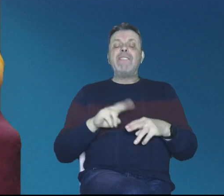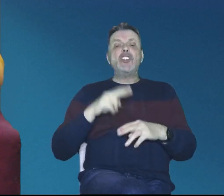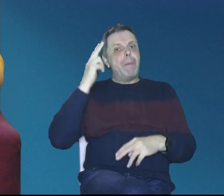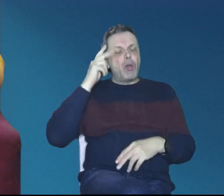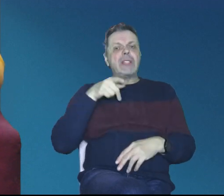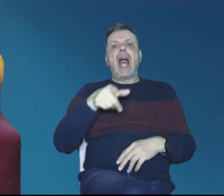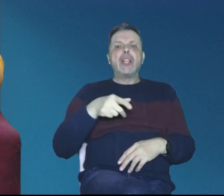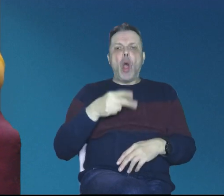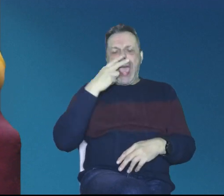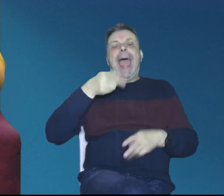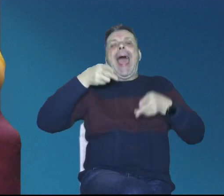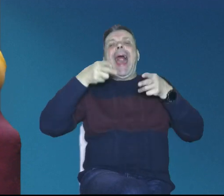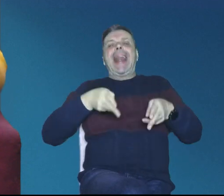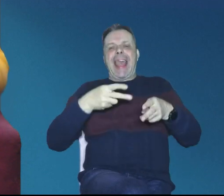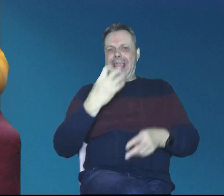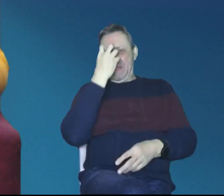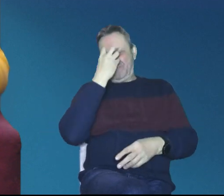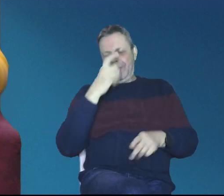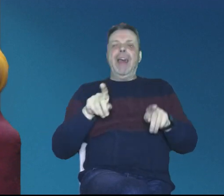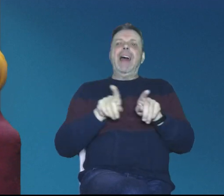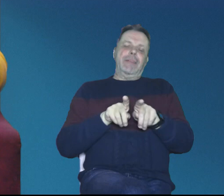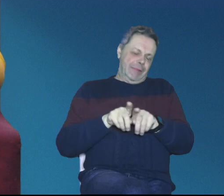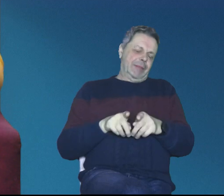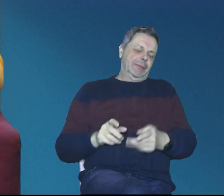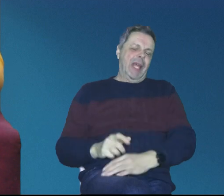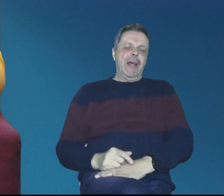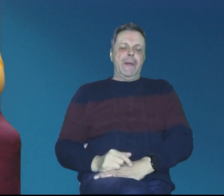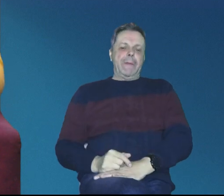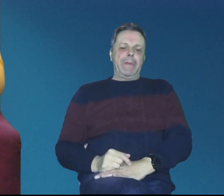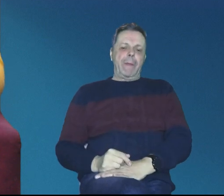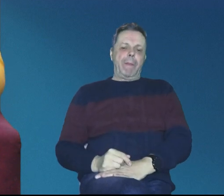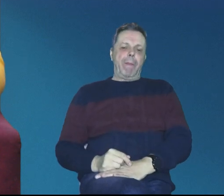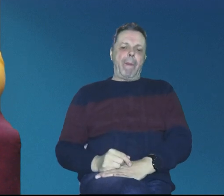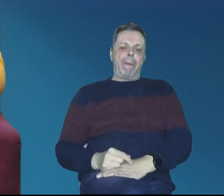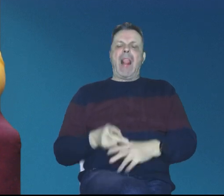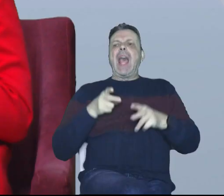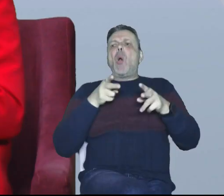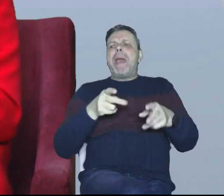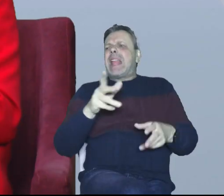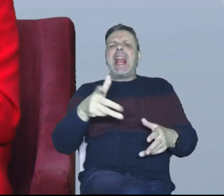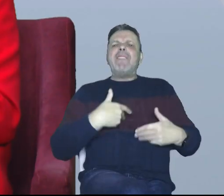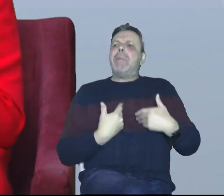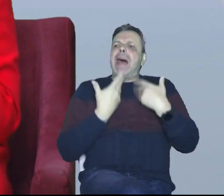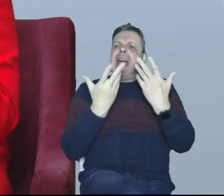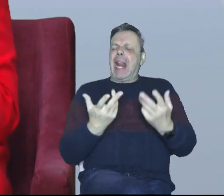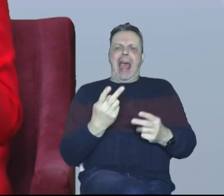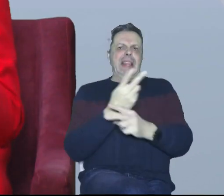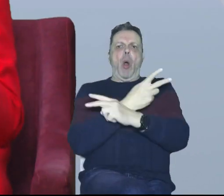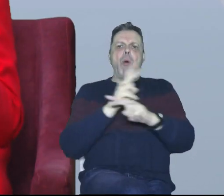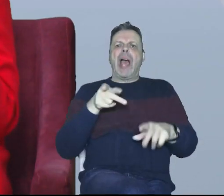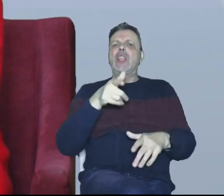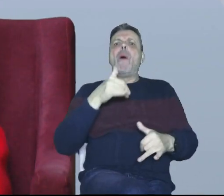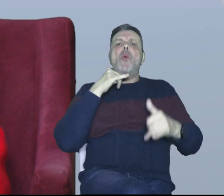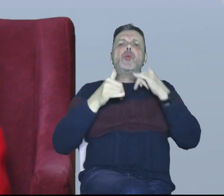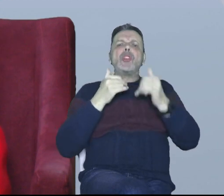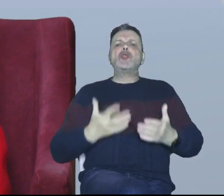ovdje više poznat, a to je harlekin, isto lik iz komedije dell'arte. Je li vas onda komedija zapravo nadahnula da spojite